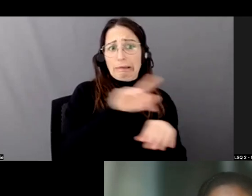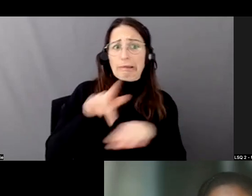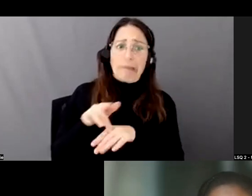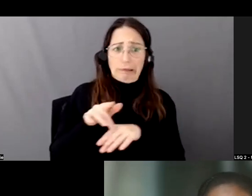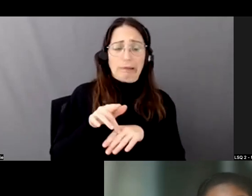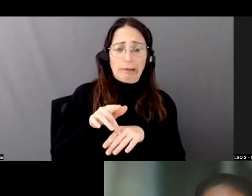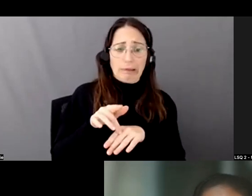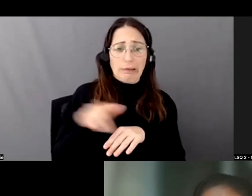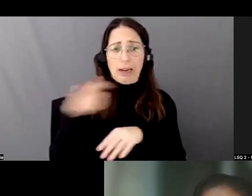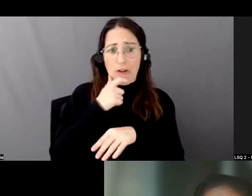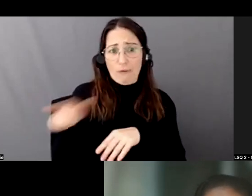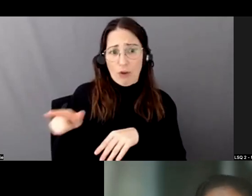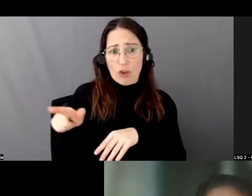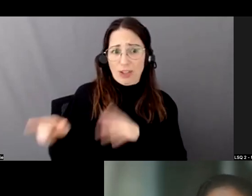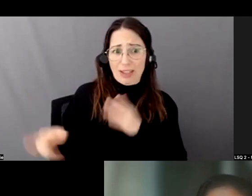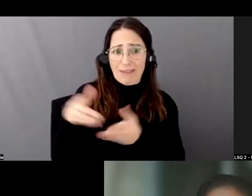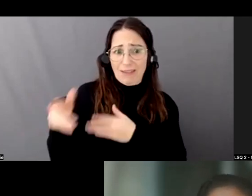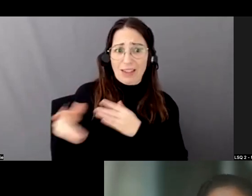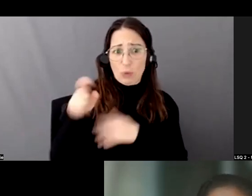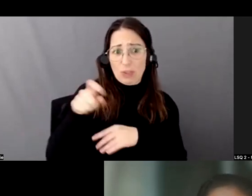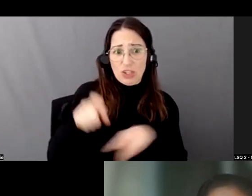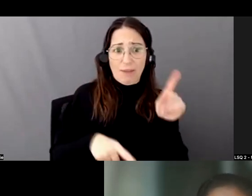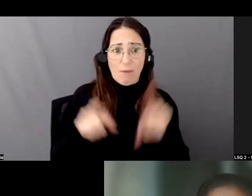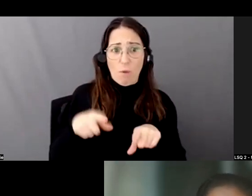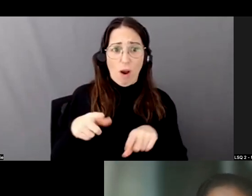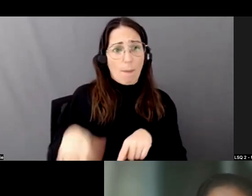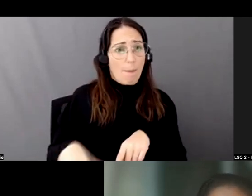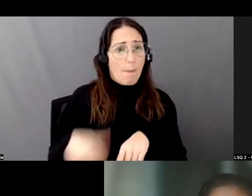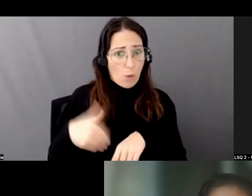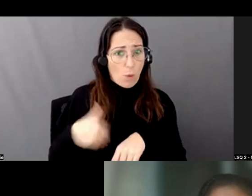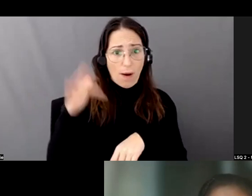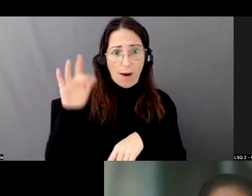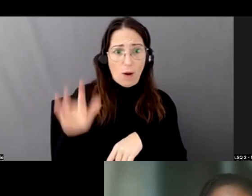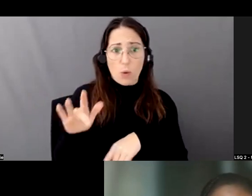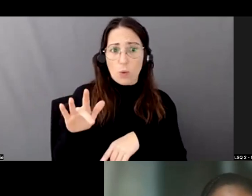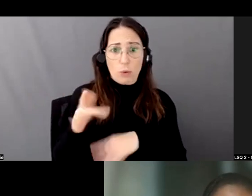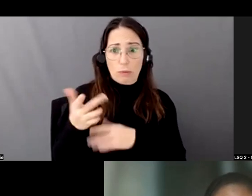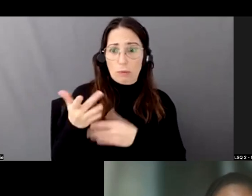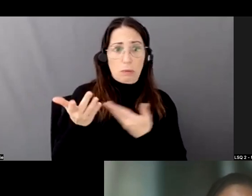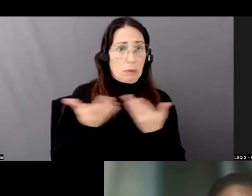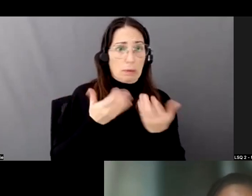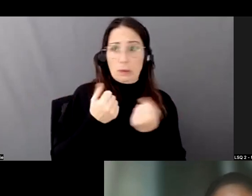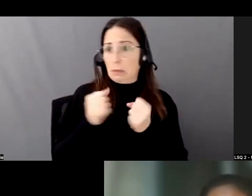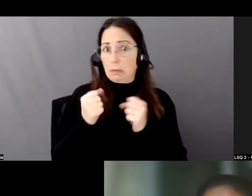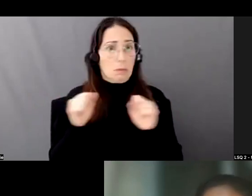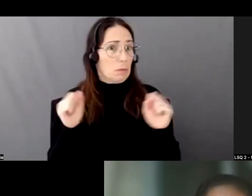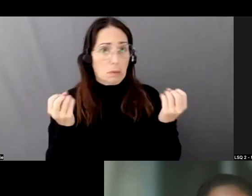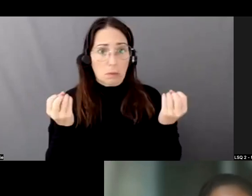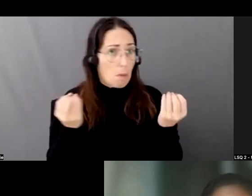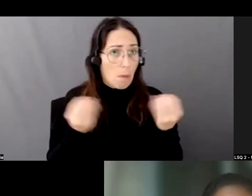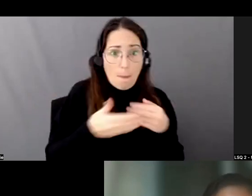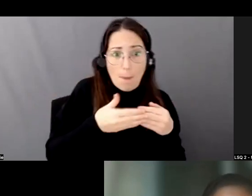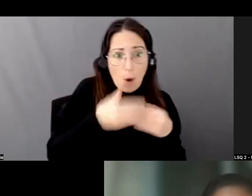services anglophones parce qu'ils n'ont pas de services disponibles, proches